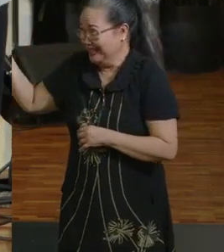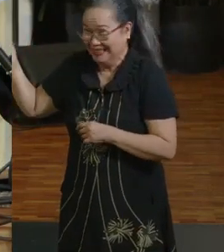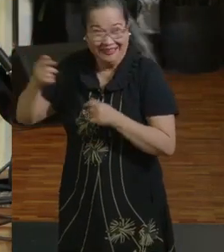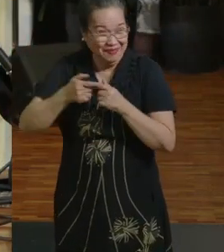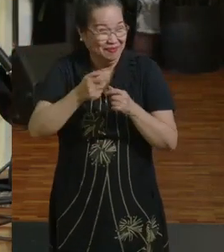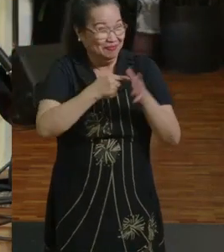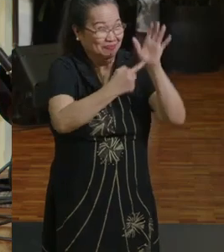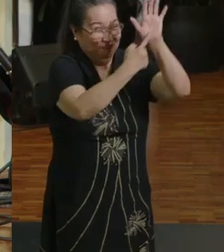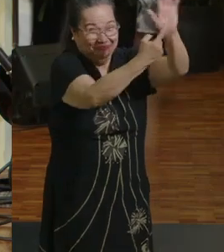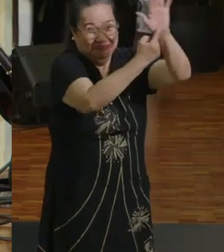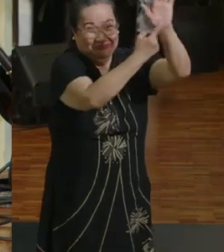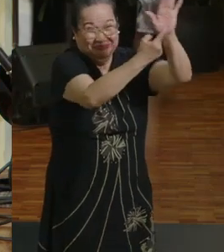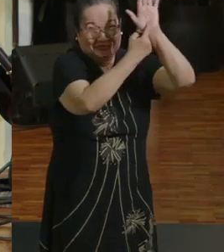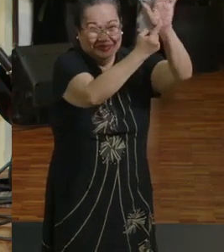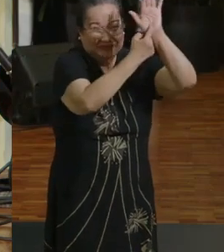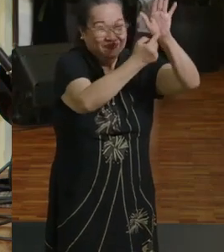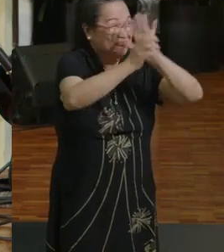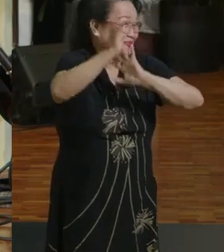revolusyonaryo.